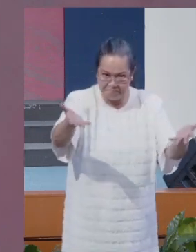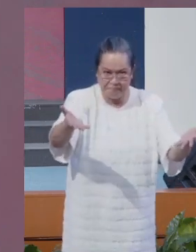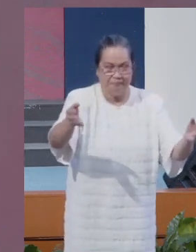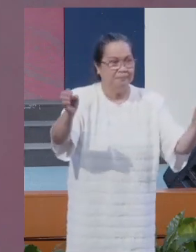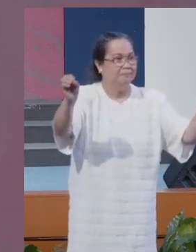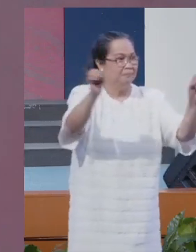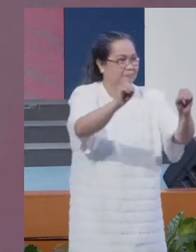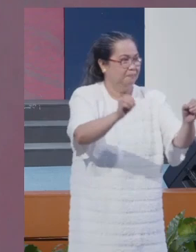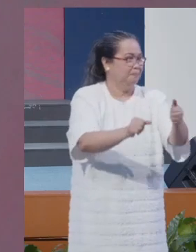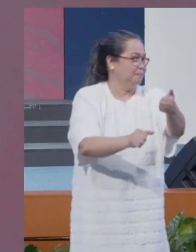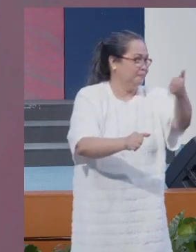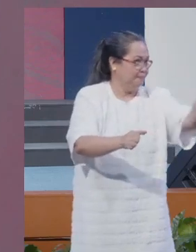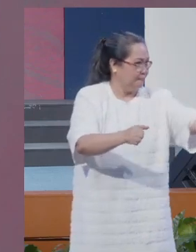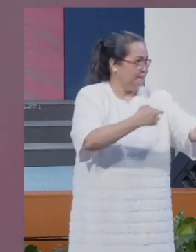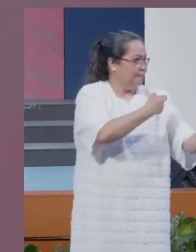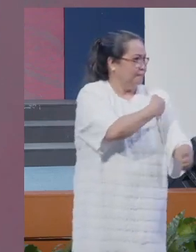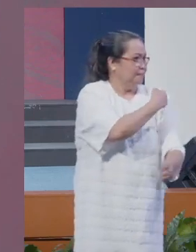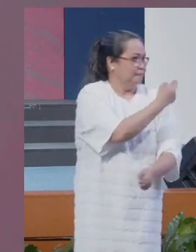walang ibang relihiyon